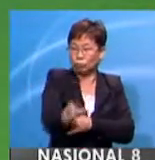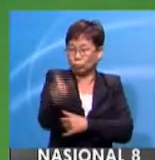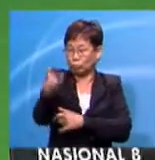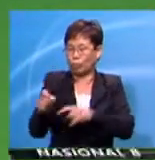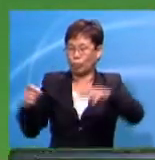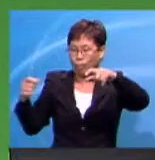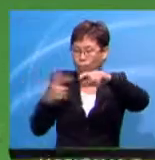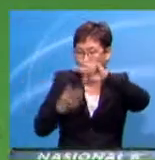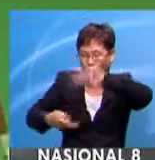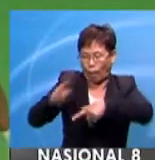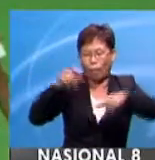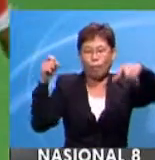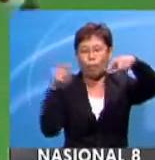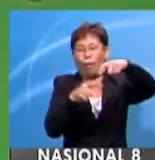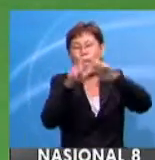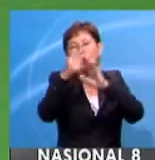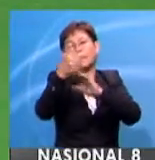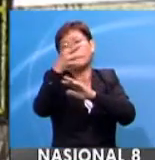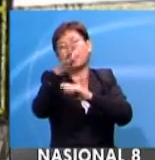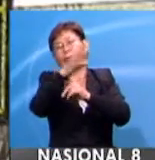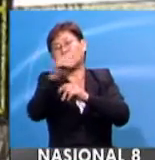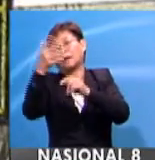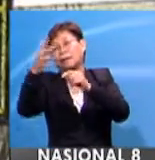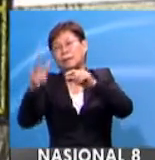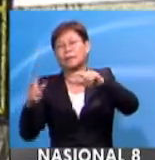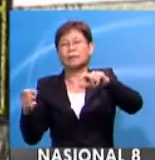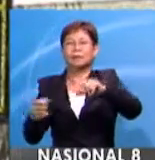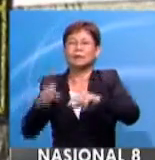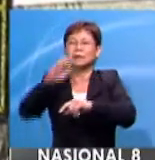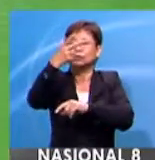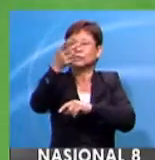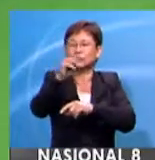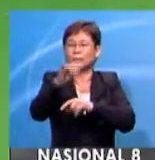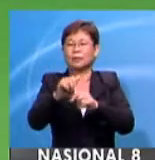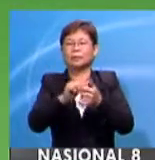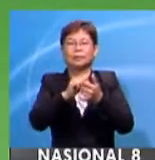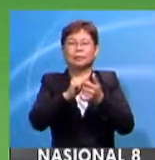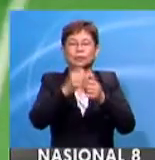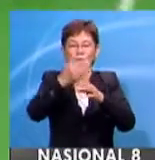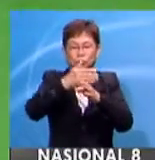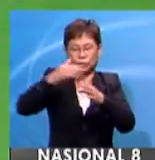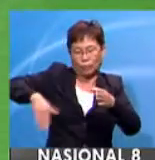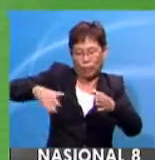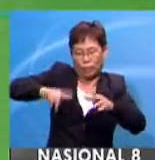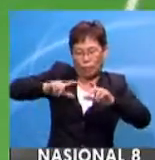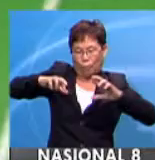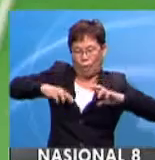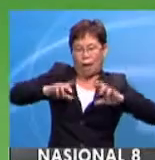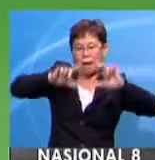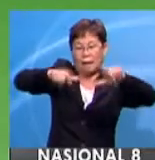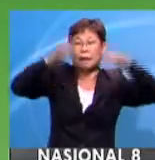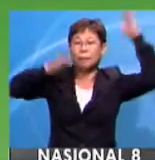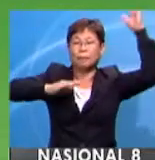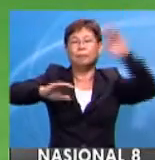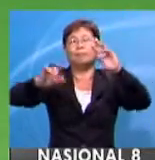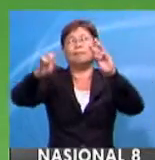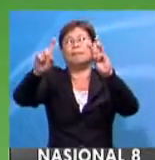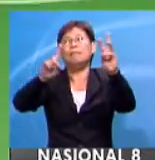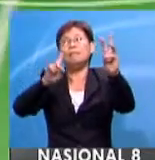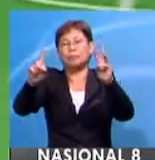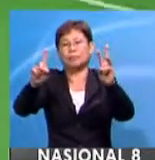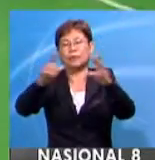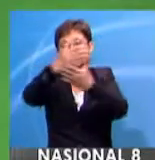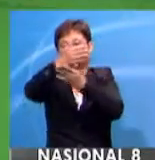ke-114 dan 15 syahmi melengkapkan hattricknya mendahului 61